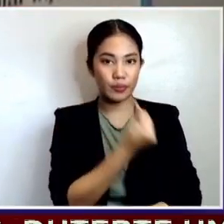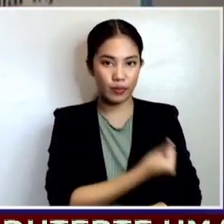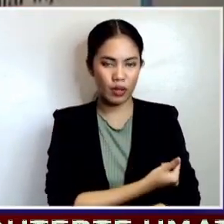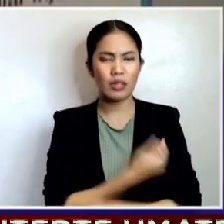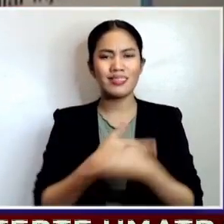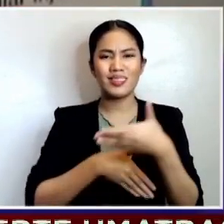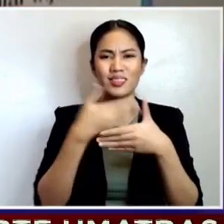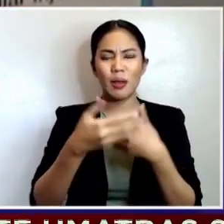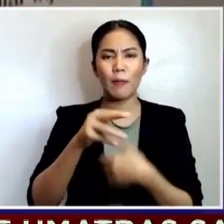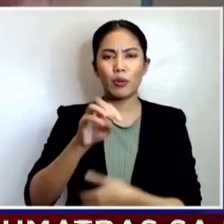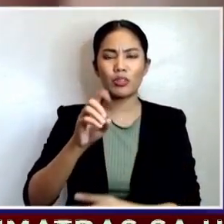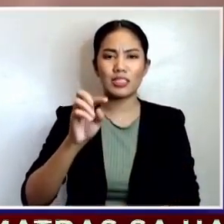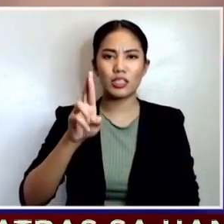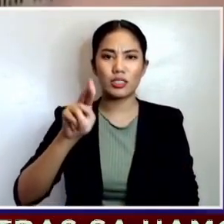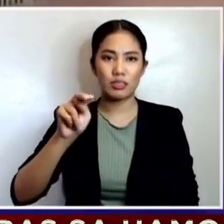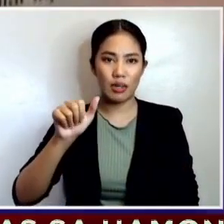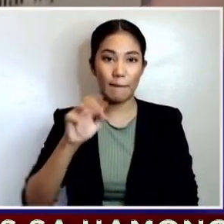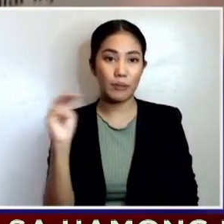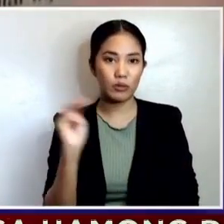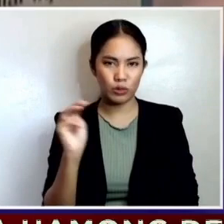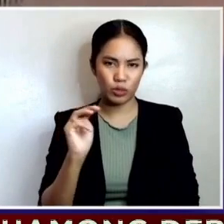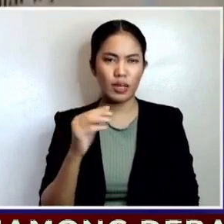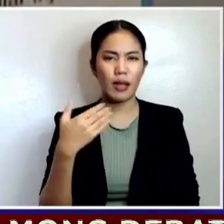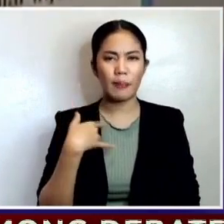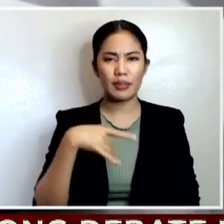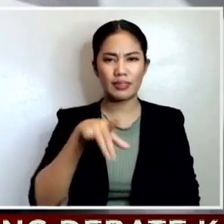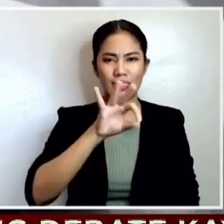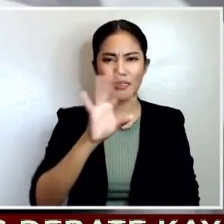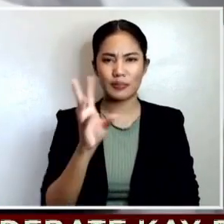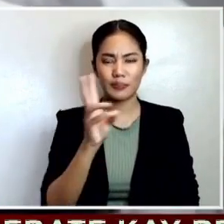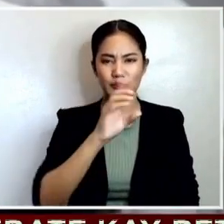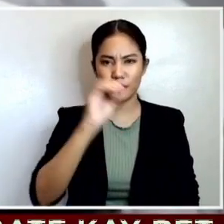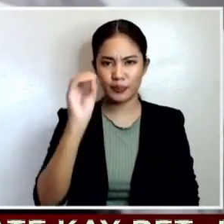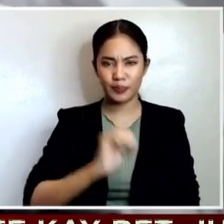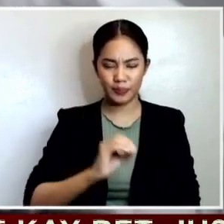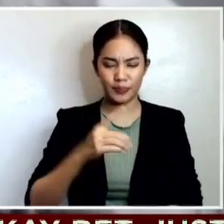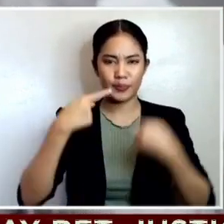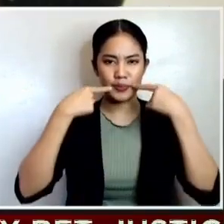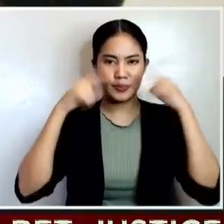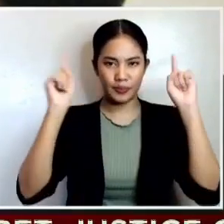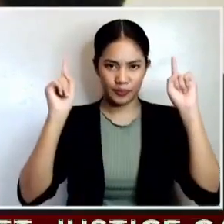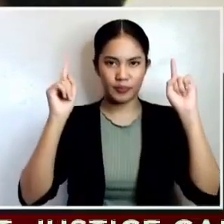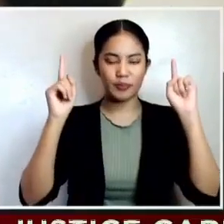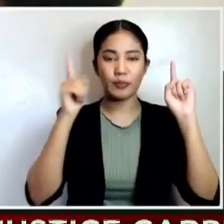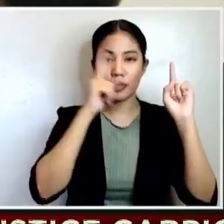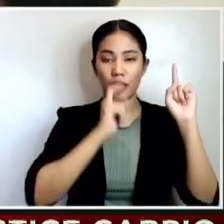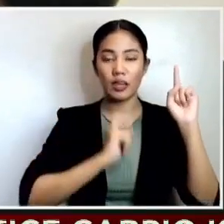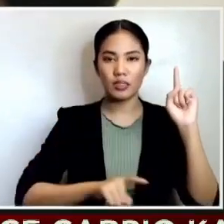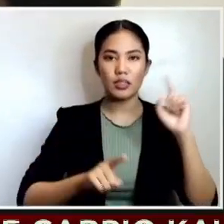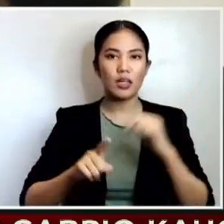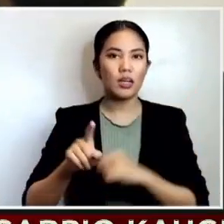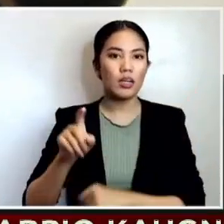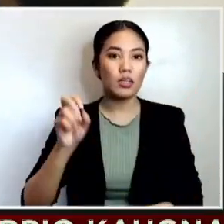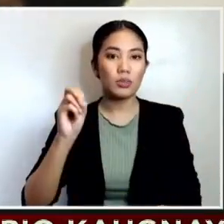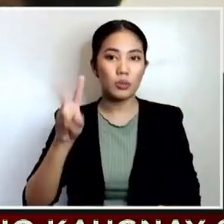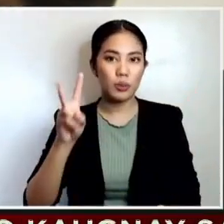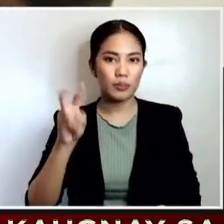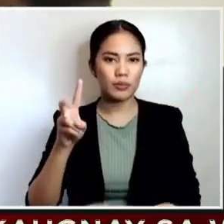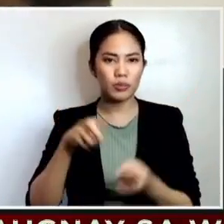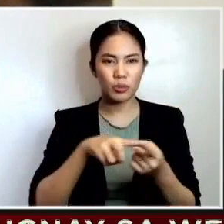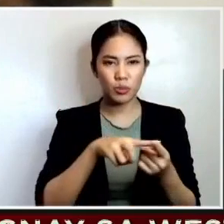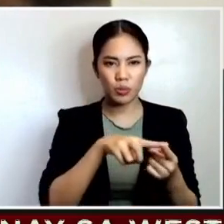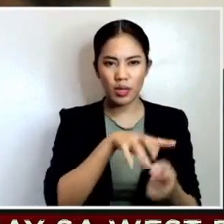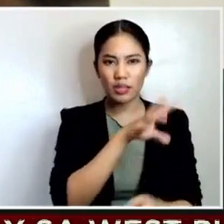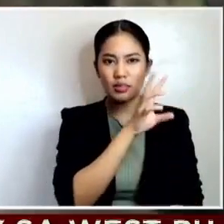may 96% efficacy rate ang bakuna nito para sa mga edad 12 to 17 years old. Pinag-aaralan naman ng DOH at mga